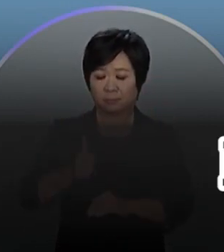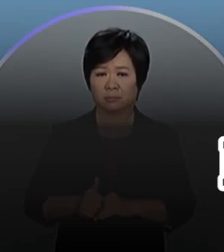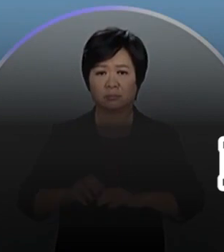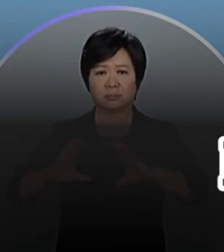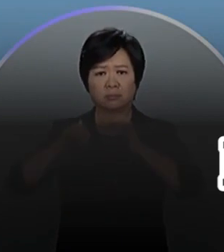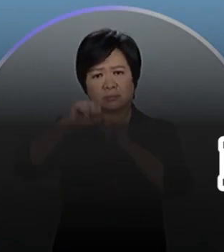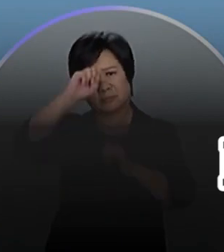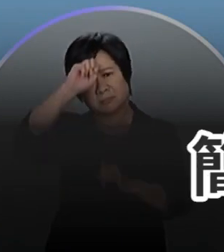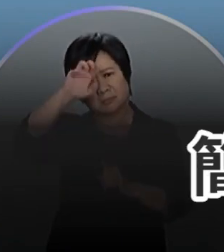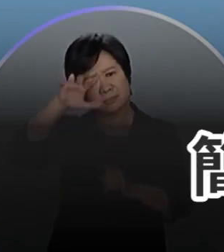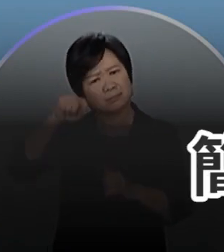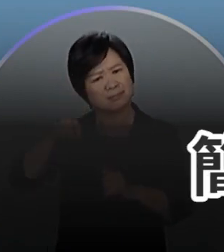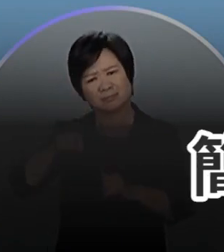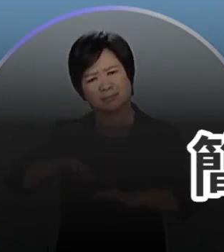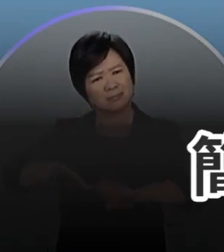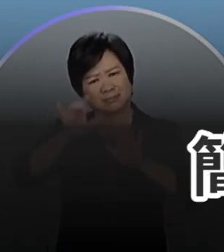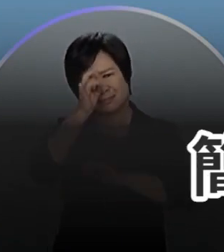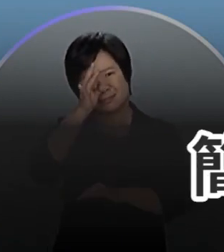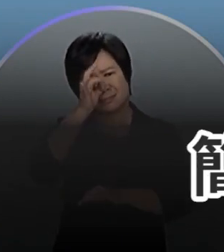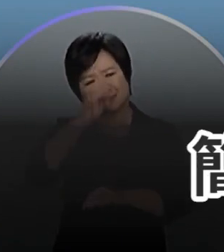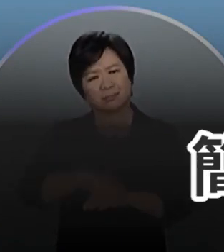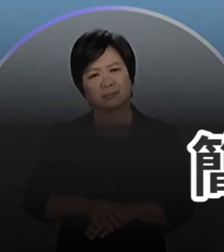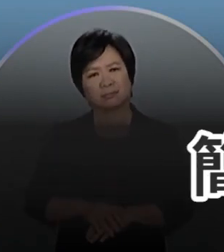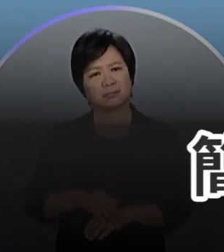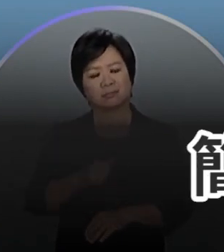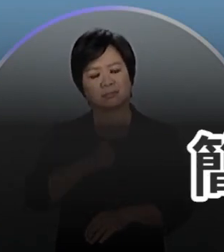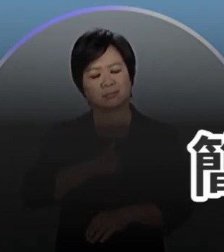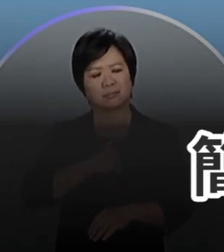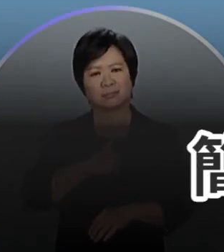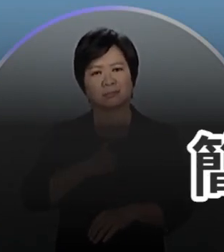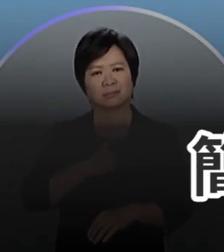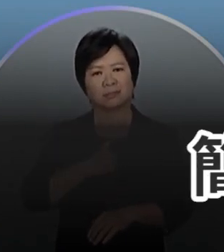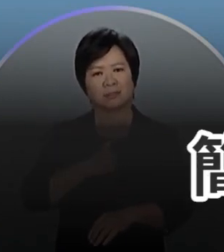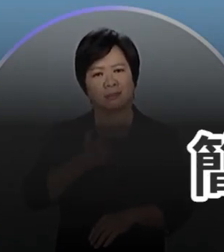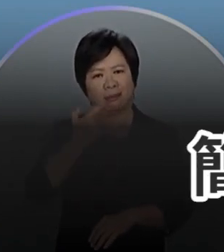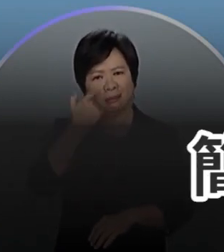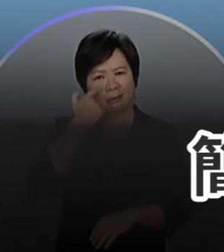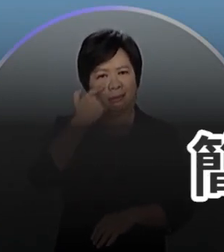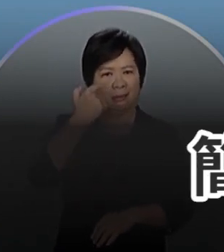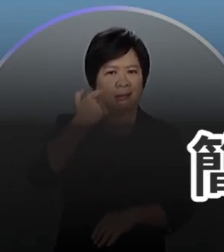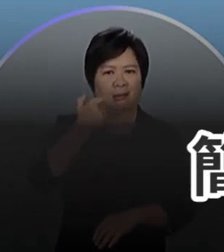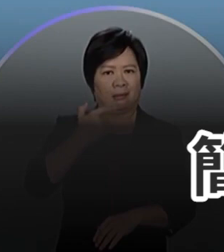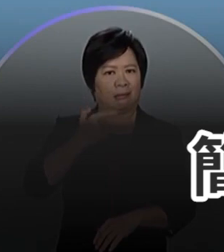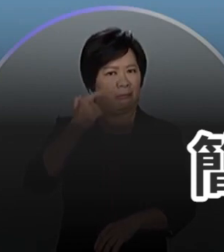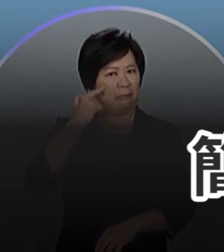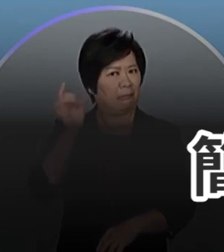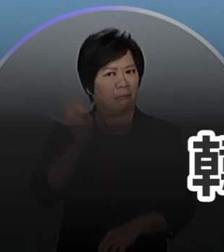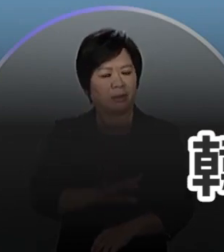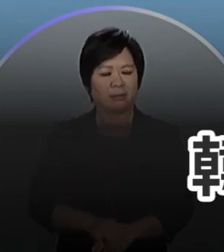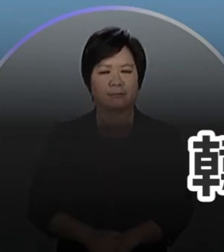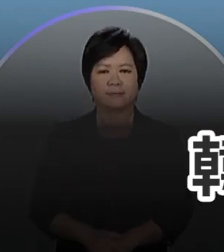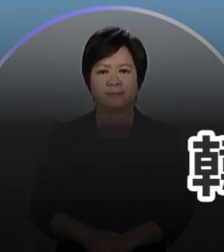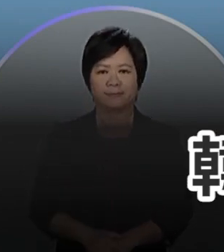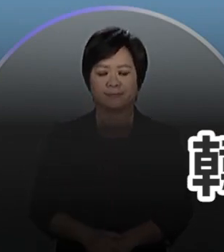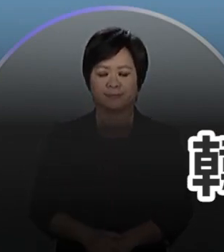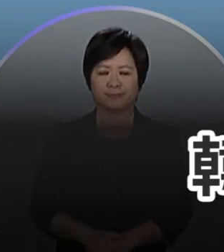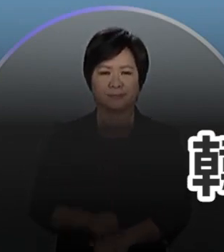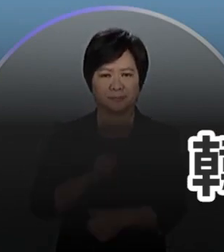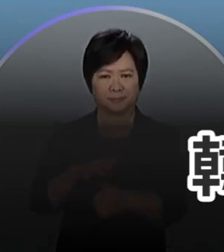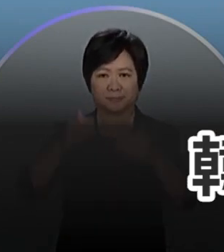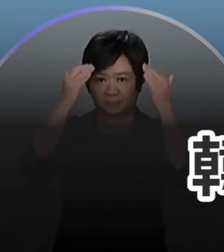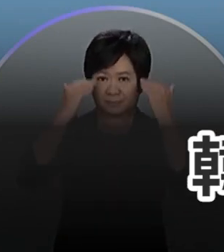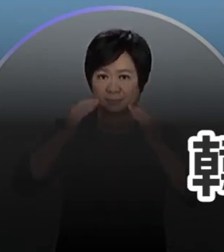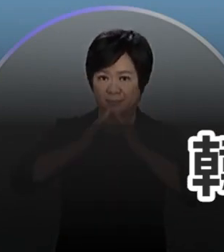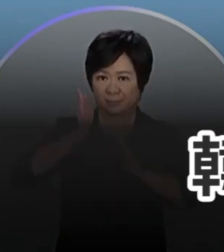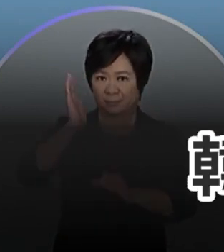党的不长进简直是到了匪夷所思的境界。韩市长，你